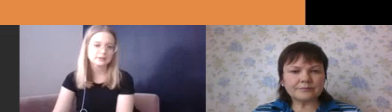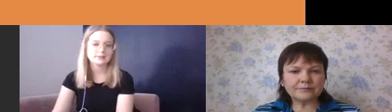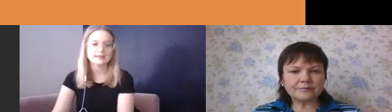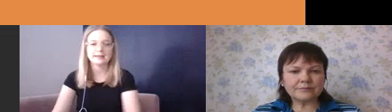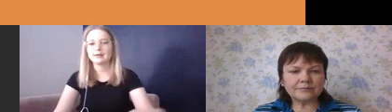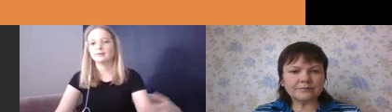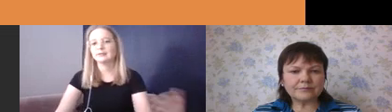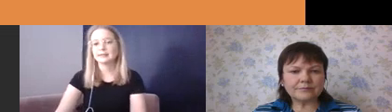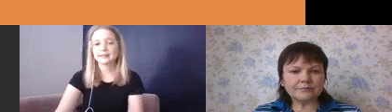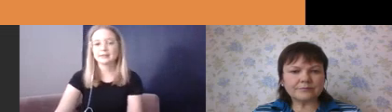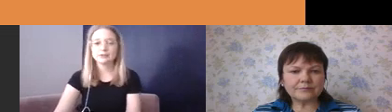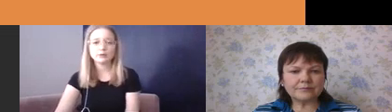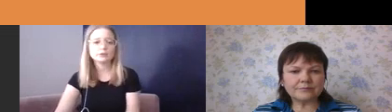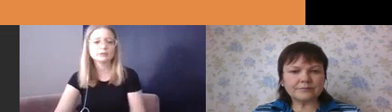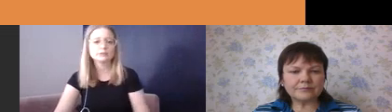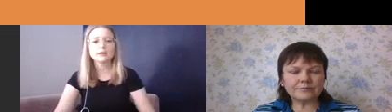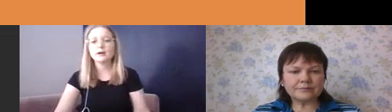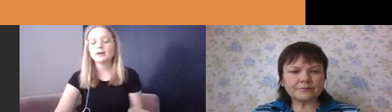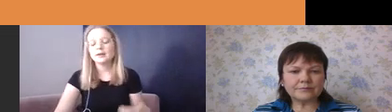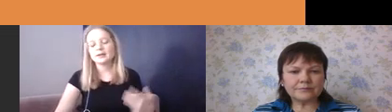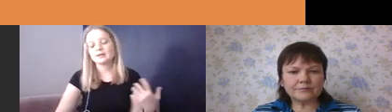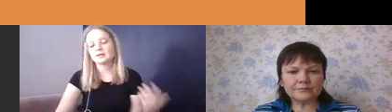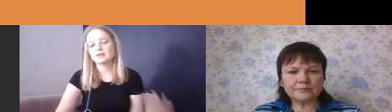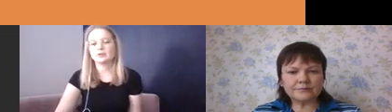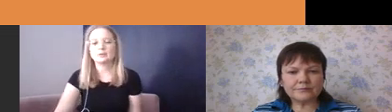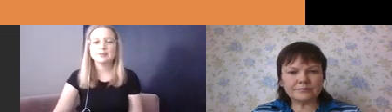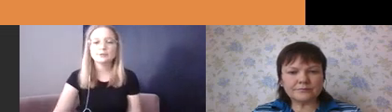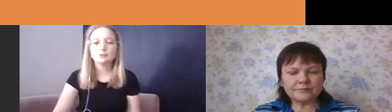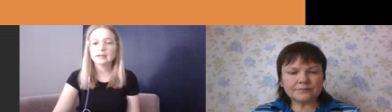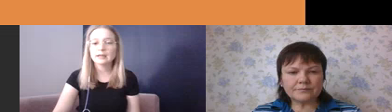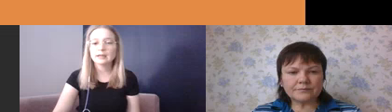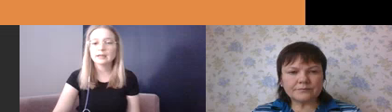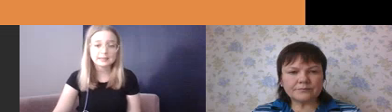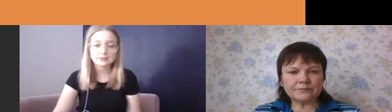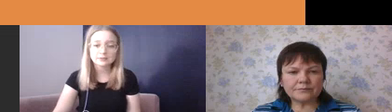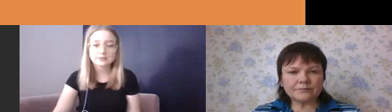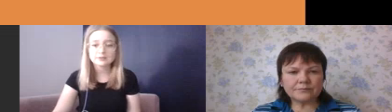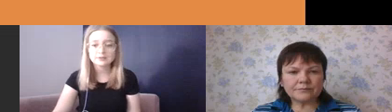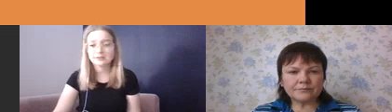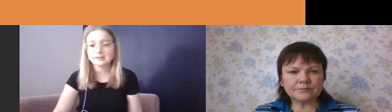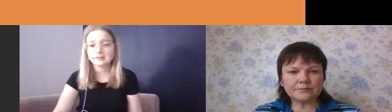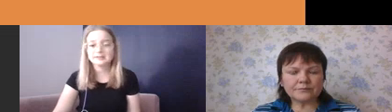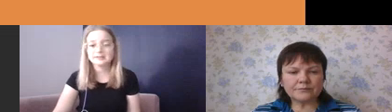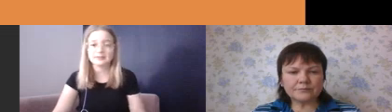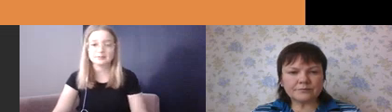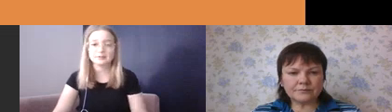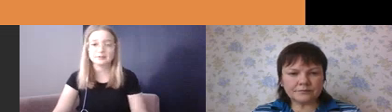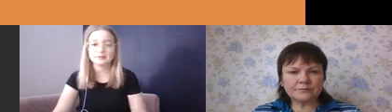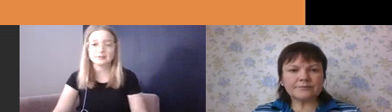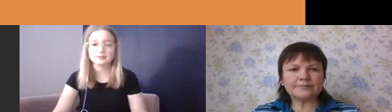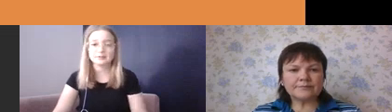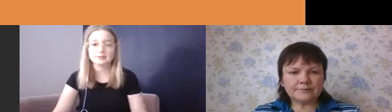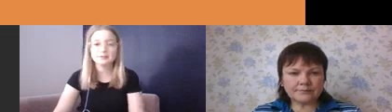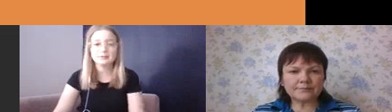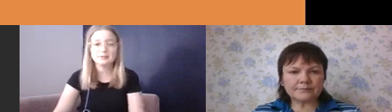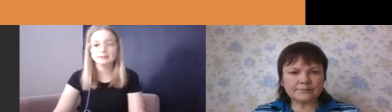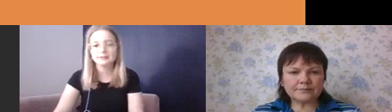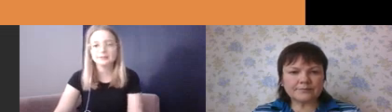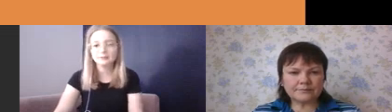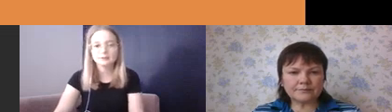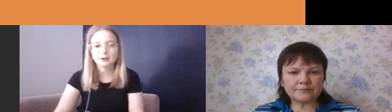palju infot, kas eriala kirjelduse kohta, kas see sobib minule, rubriigid on olemas, kõik sellised asjad, mis ka võib-olla